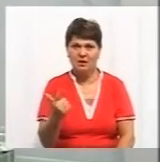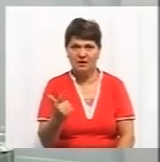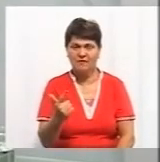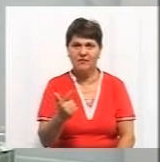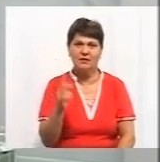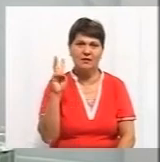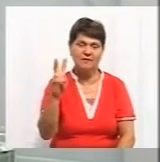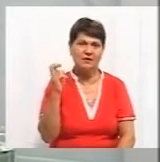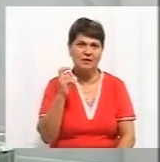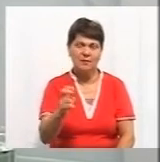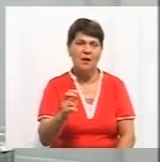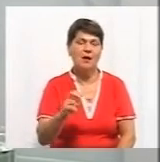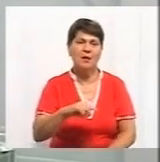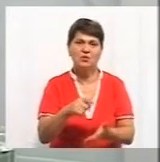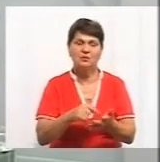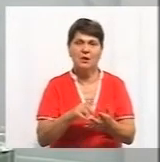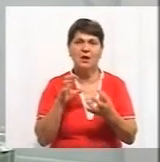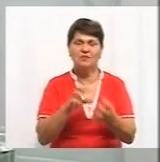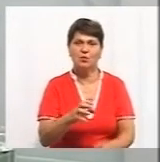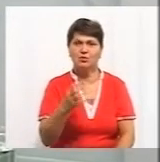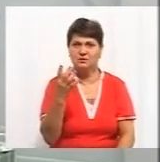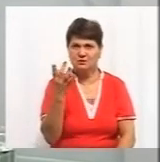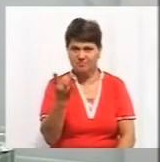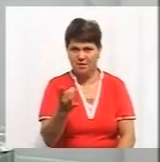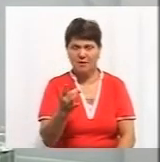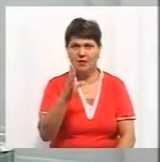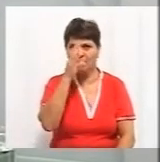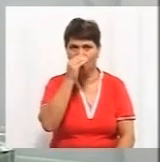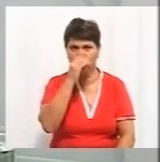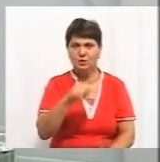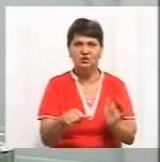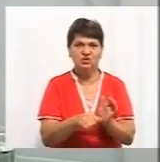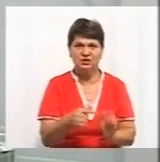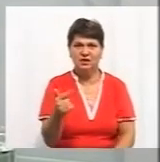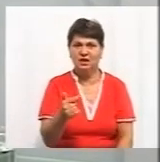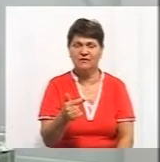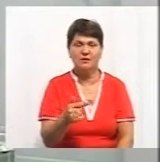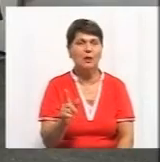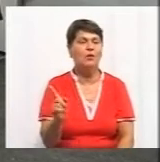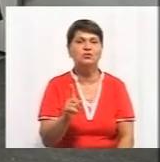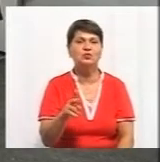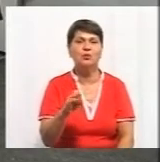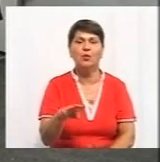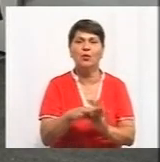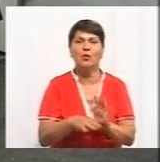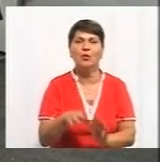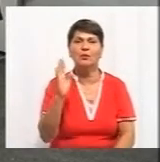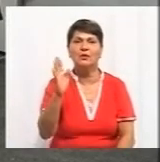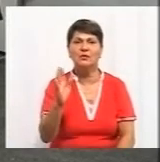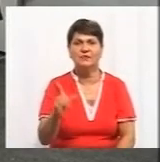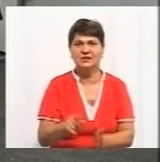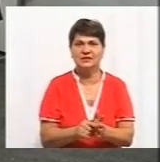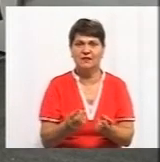5 гривень муніципальний автобус, 6 гривень маршрутні транспортні засоби. Що по прогнозам? Що буде з